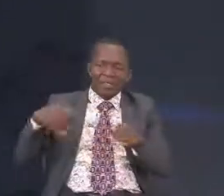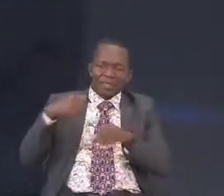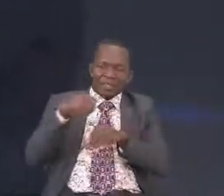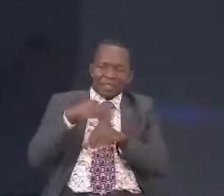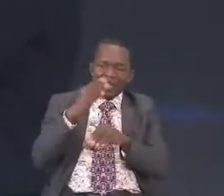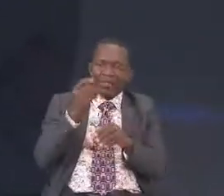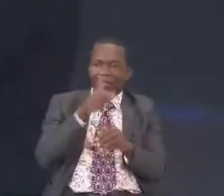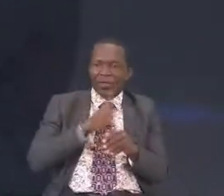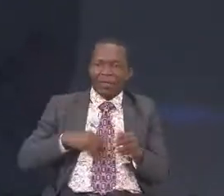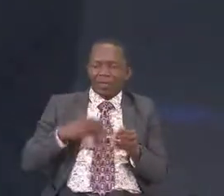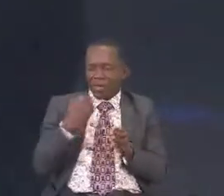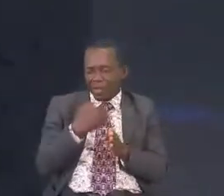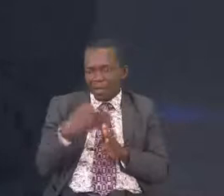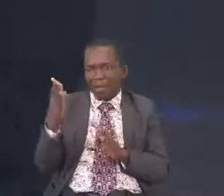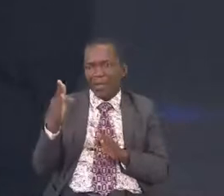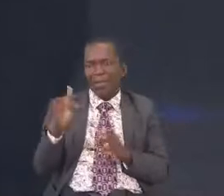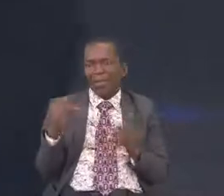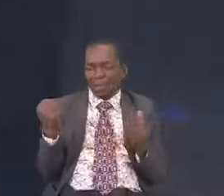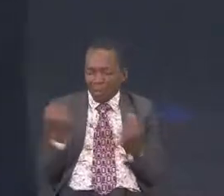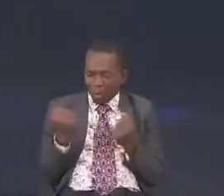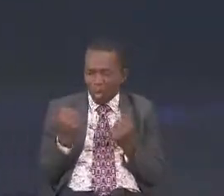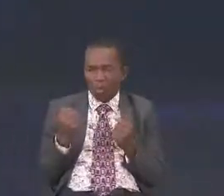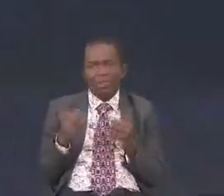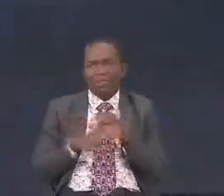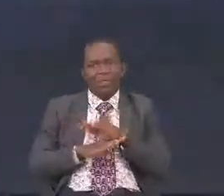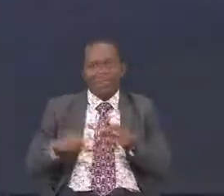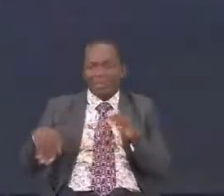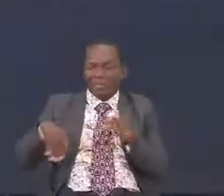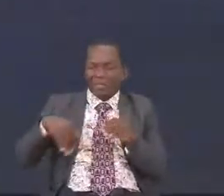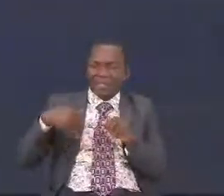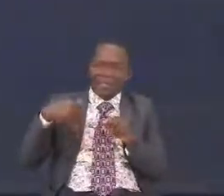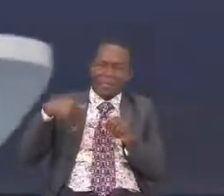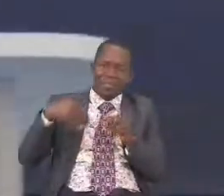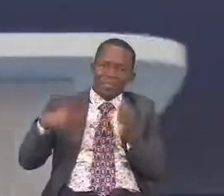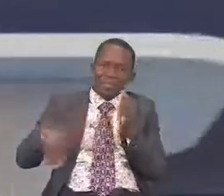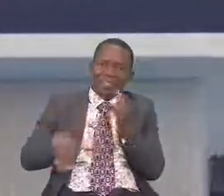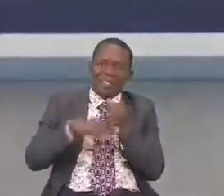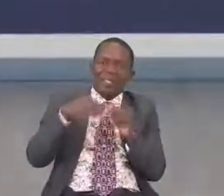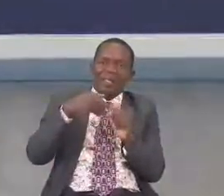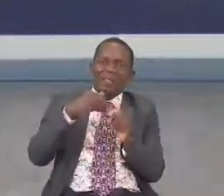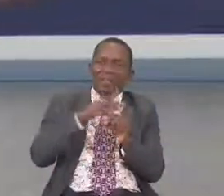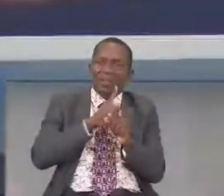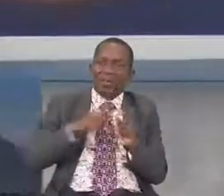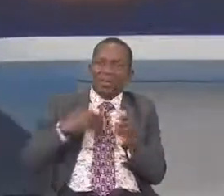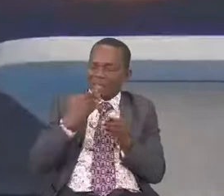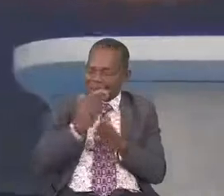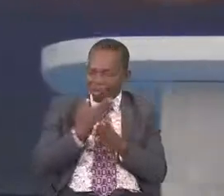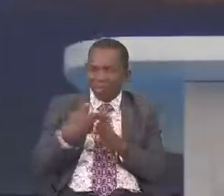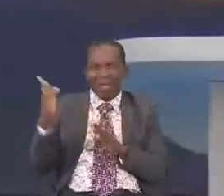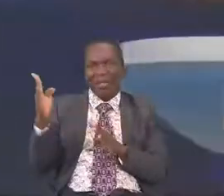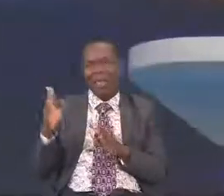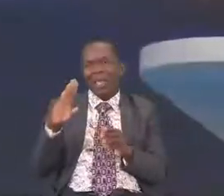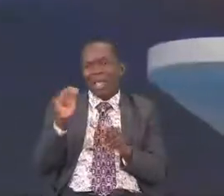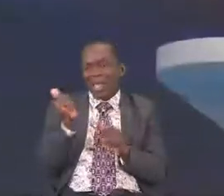fraîcheur ne chasse pas la présence de Dieu. Chaque jour de ta vie, peu importe ce que tu sens, Dieu